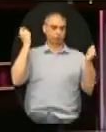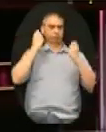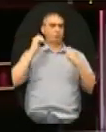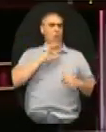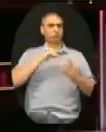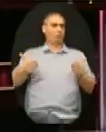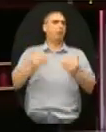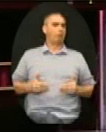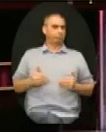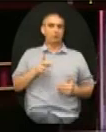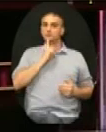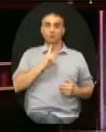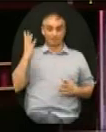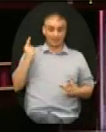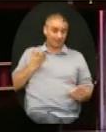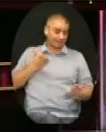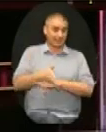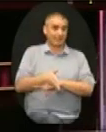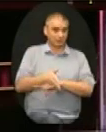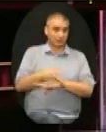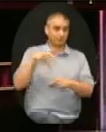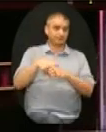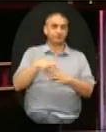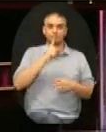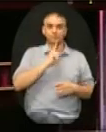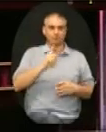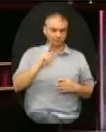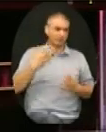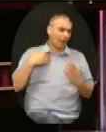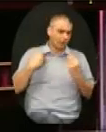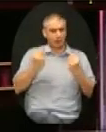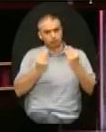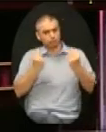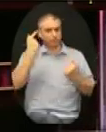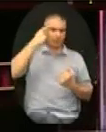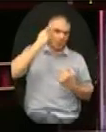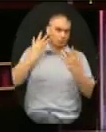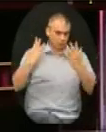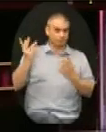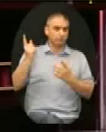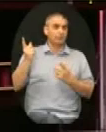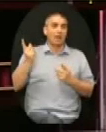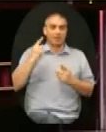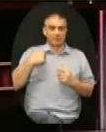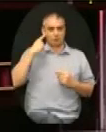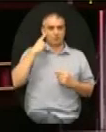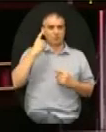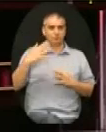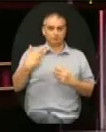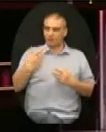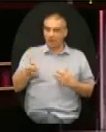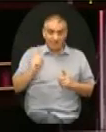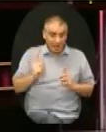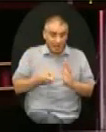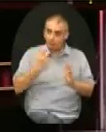מהעניין. כאשר הם נכנסו להיות מעורבים בסוריה, אז היה לנו איזה שהם מערכות וידיעות, וזה ככה טפטף, ואנחנו ידענו שזה הולך לקראת